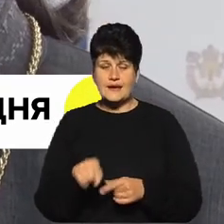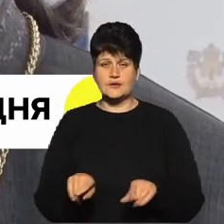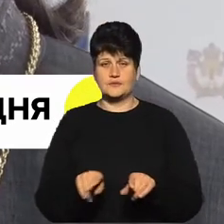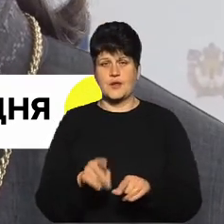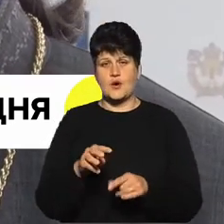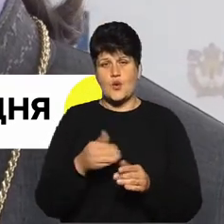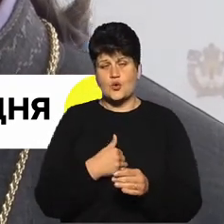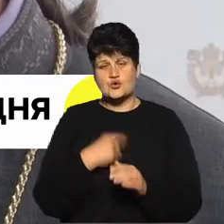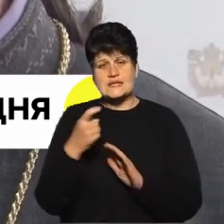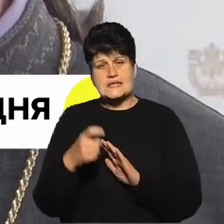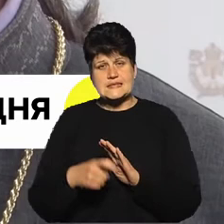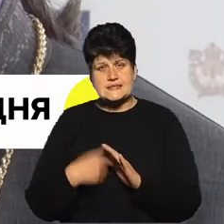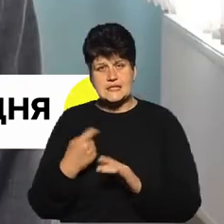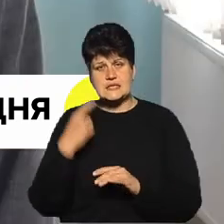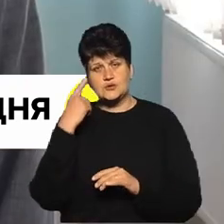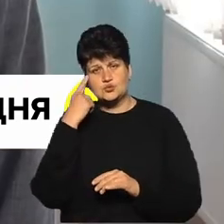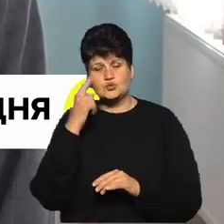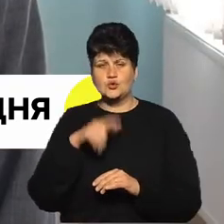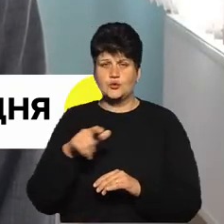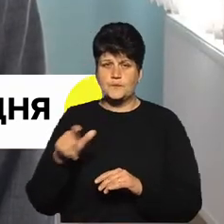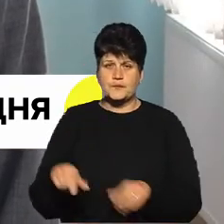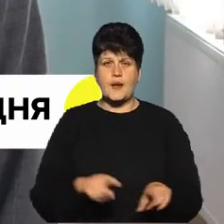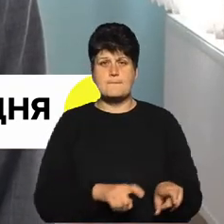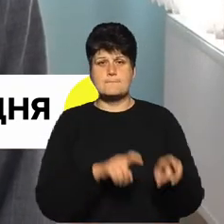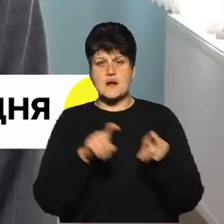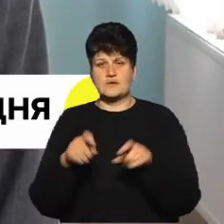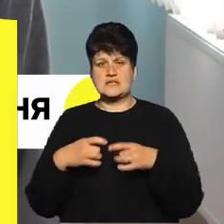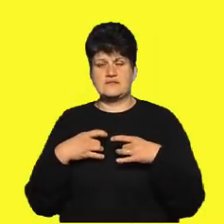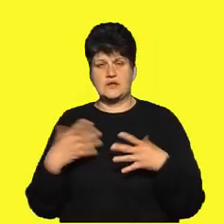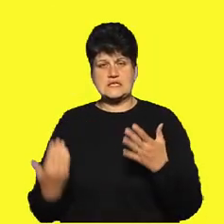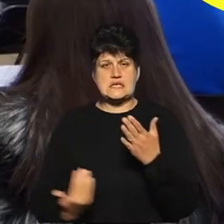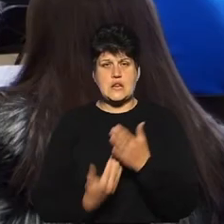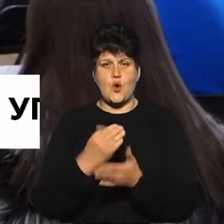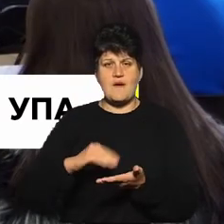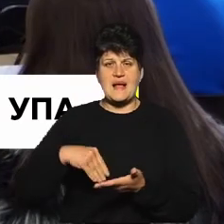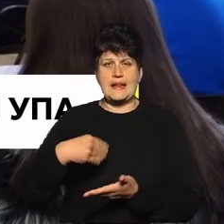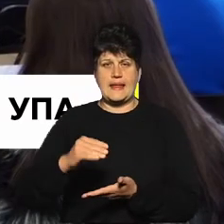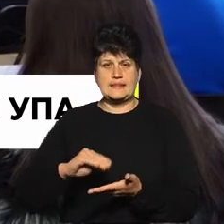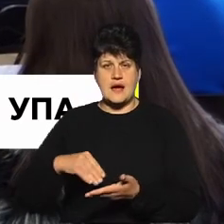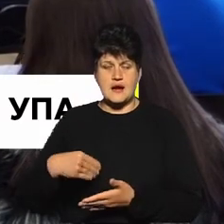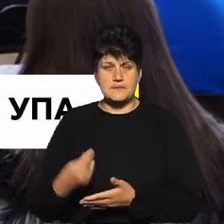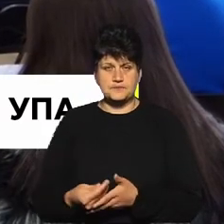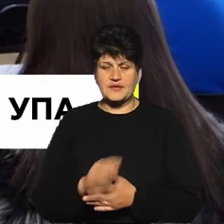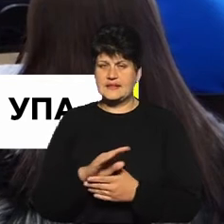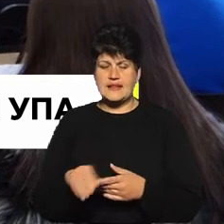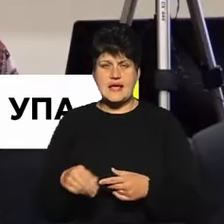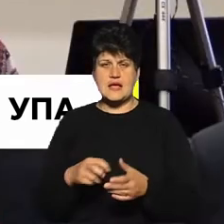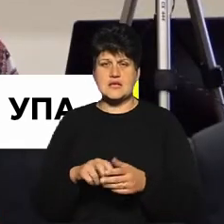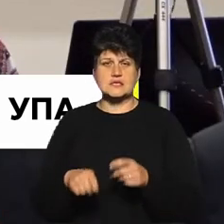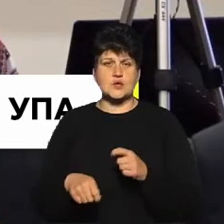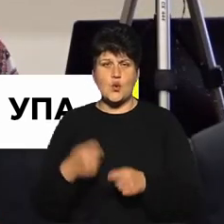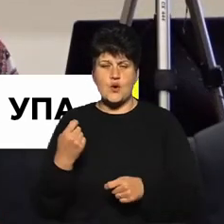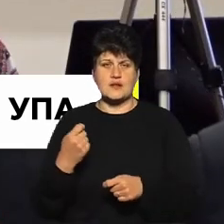митрополія хоче дізнатися думку парафіян щодо переходу на святкування за новим календарем. Нескорена армія незламного народу. Під